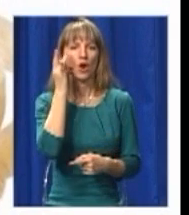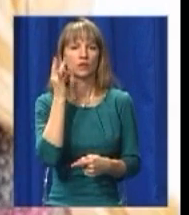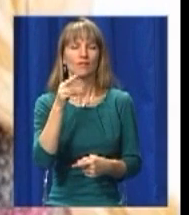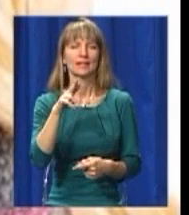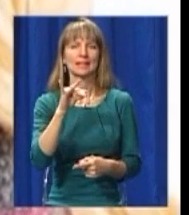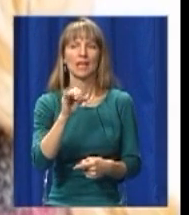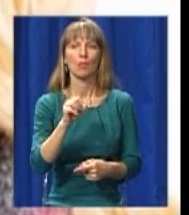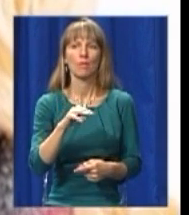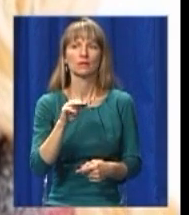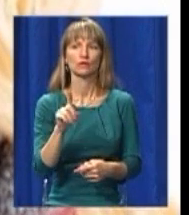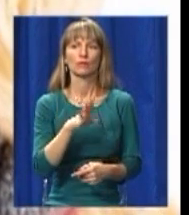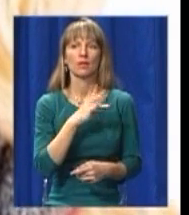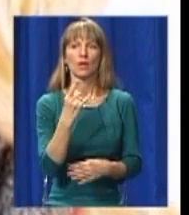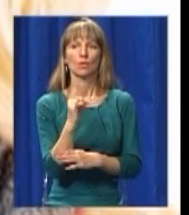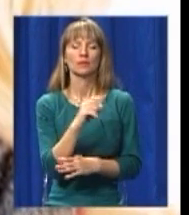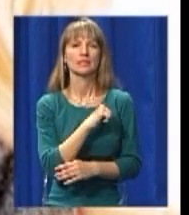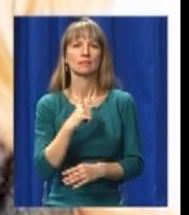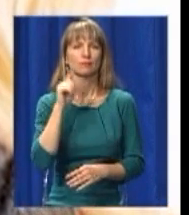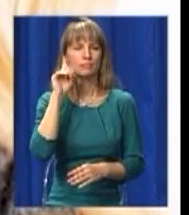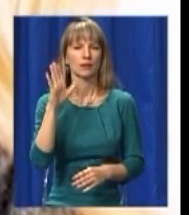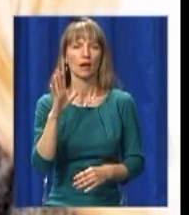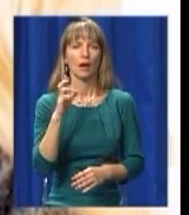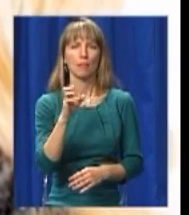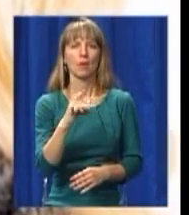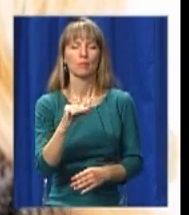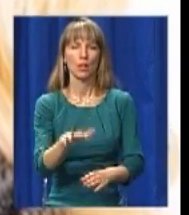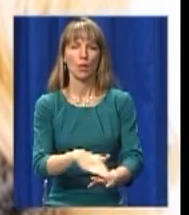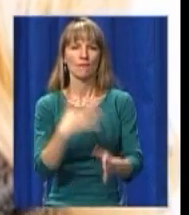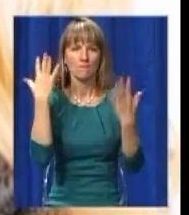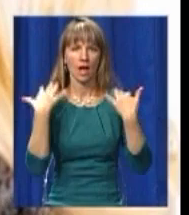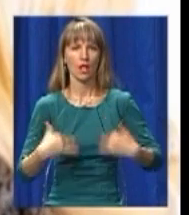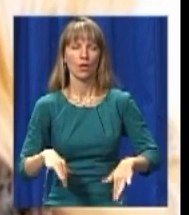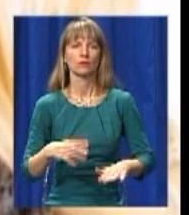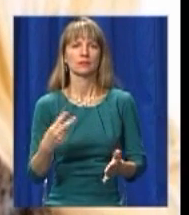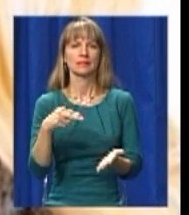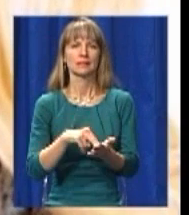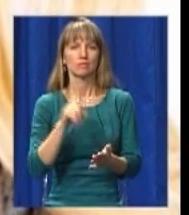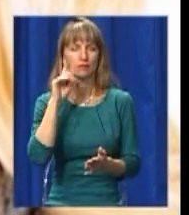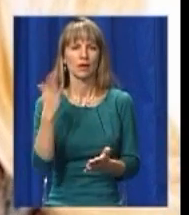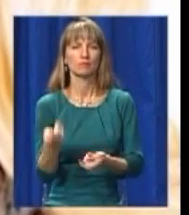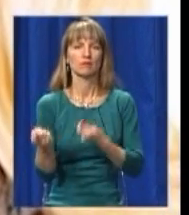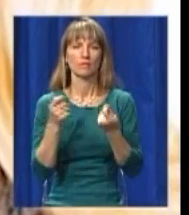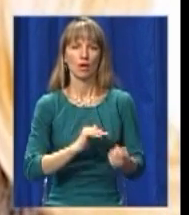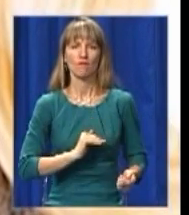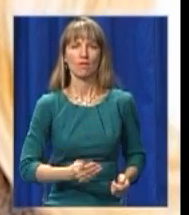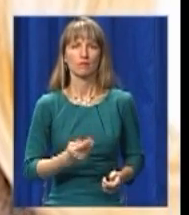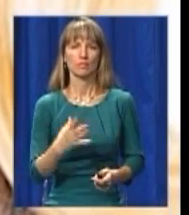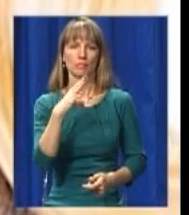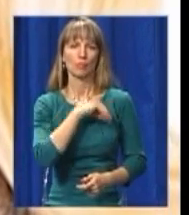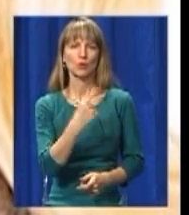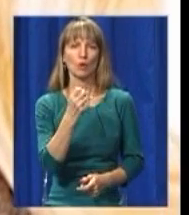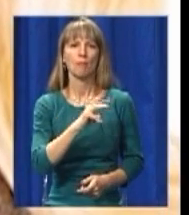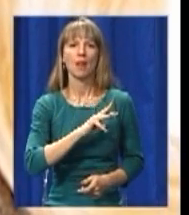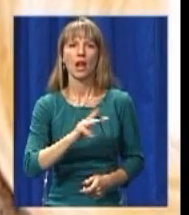на ляльці. Самою популярною Барбі з довгими до п'ят волоссям стала іграшка, яка принесла компанії прибуток в